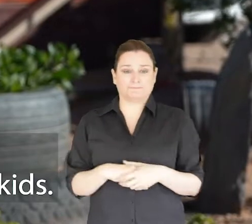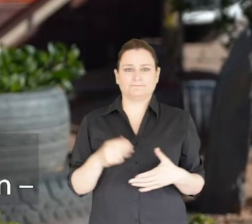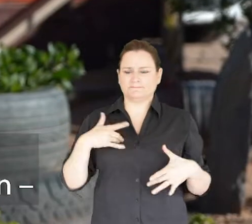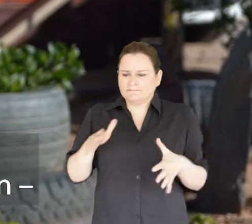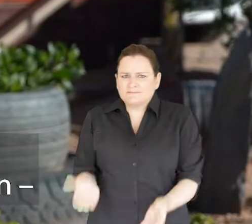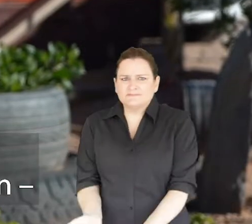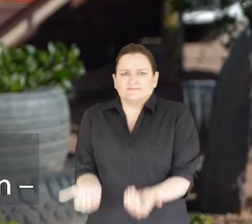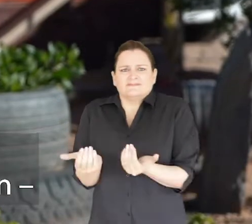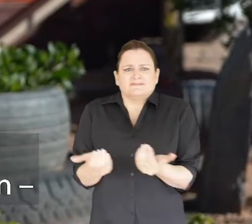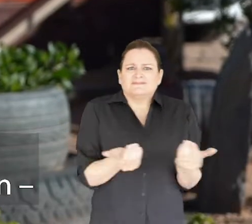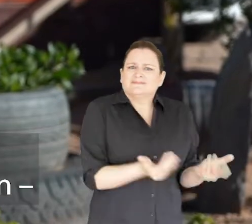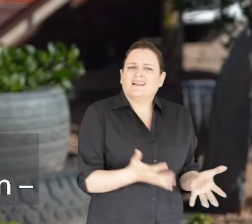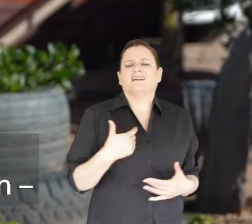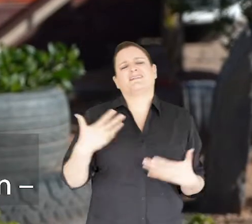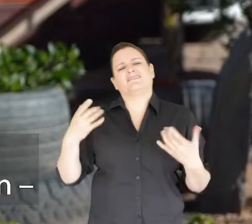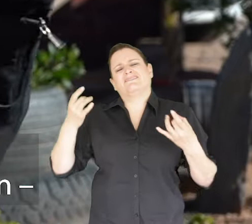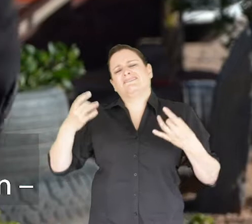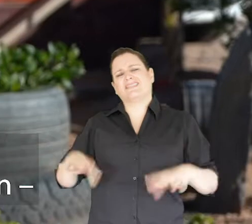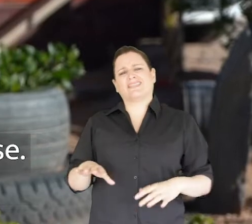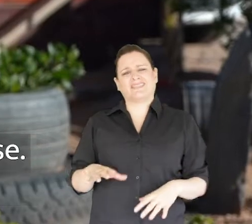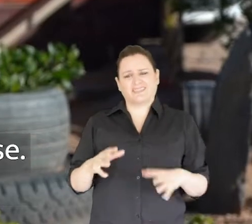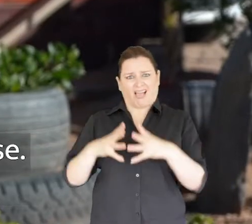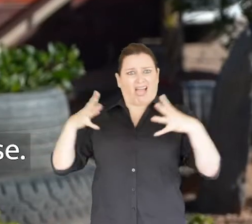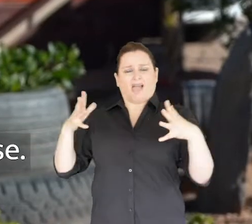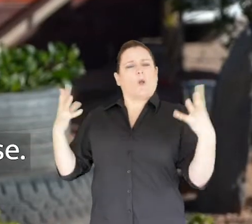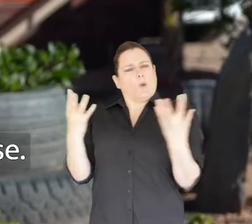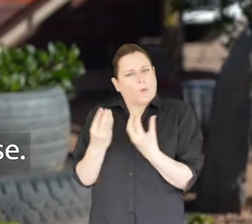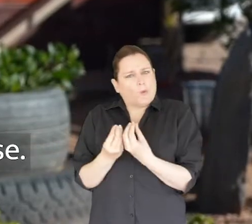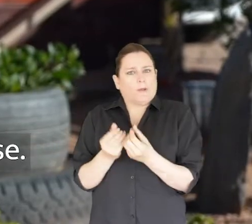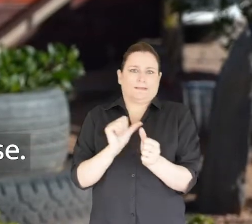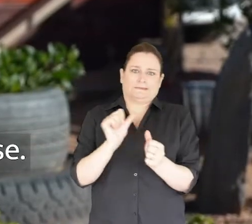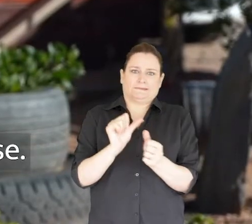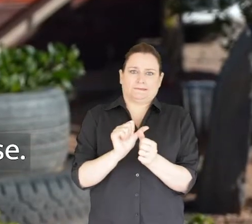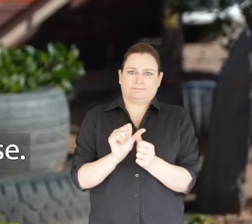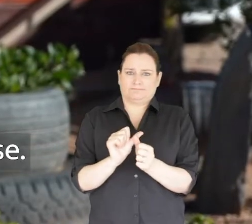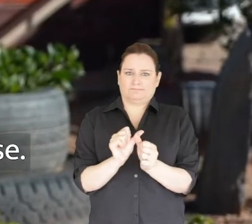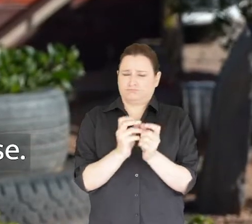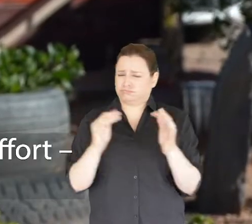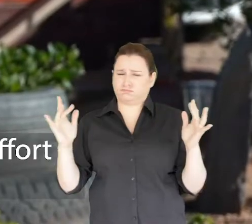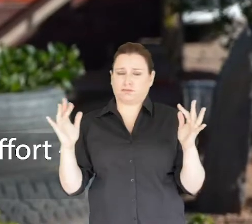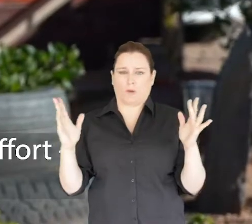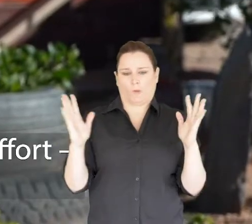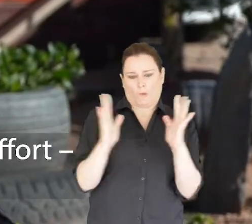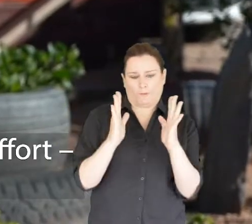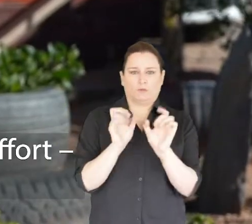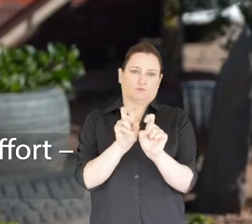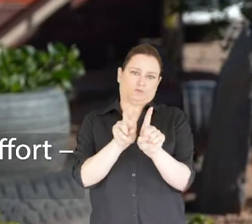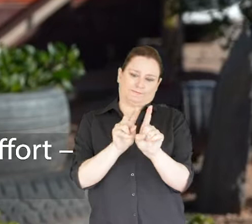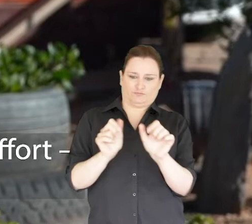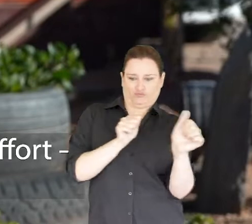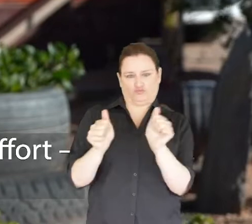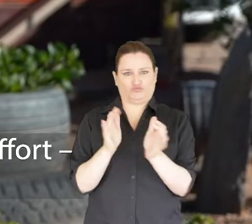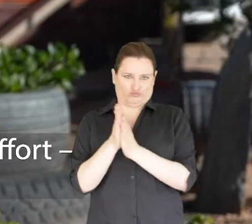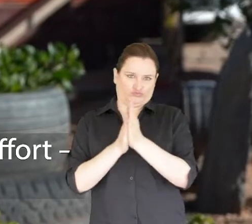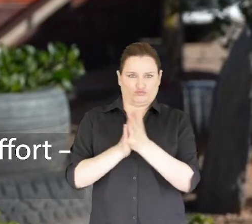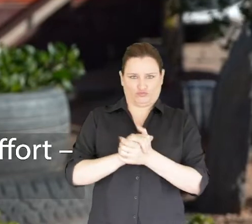lammers. Ons kan nie allemaal draai nie. Jy moet nou draai. Loop nie, dan moet jy terugkom, weer dies kom vat. Jy sê, ek broek om die moeite te verminder. Kom ons maak vir die